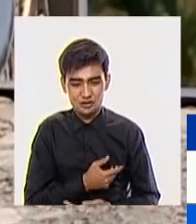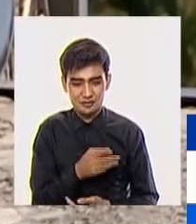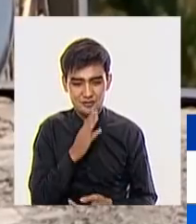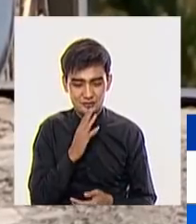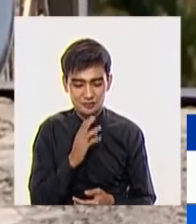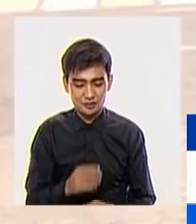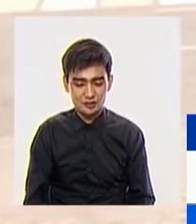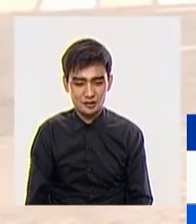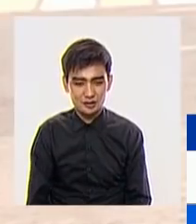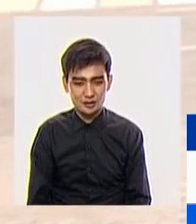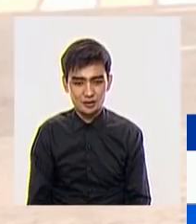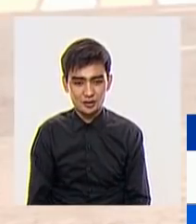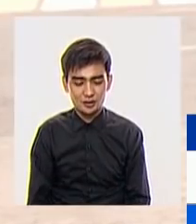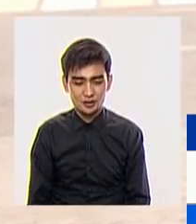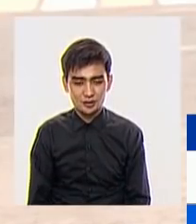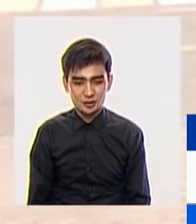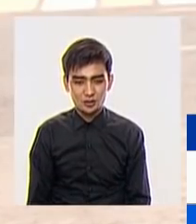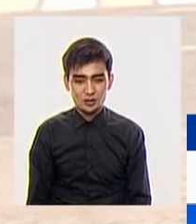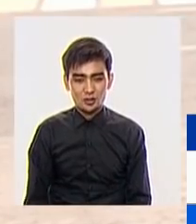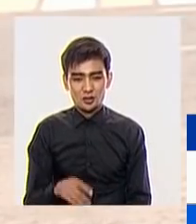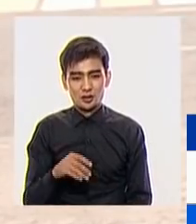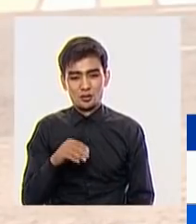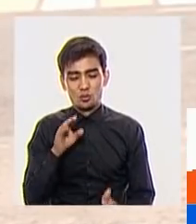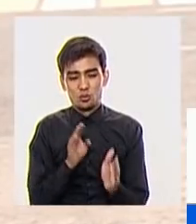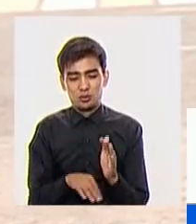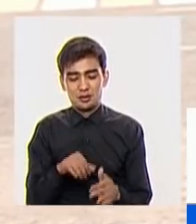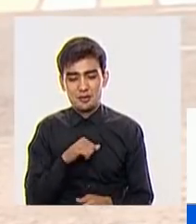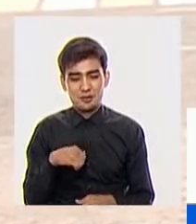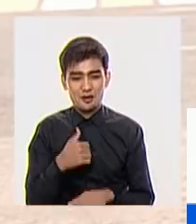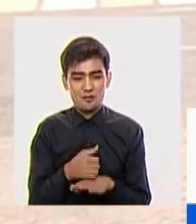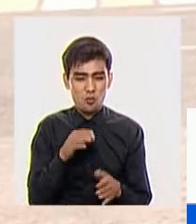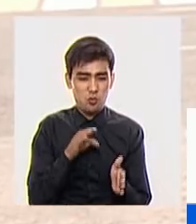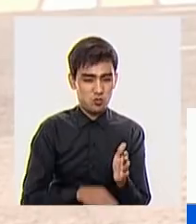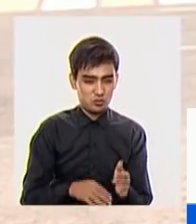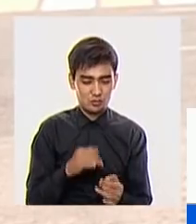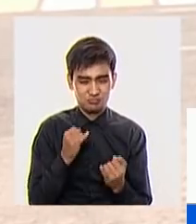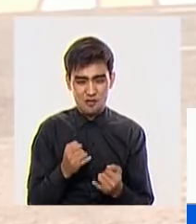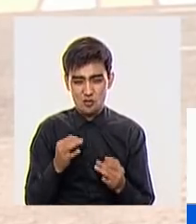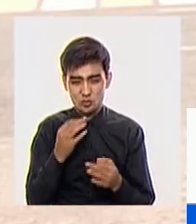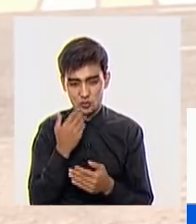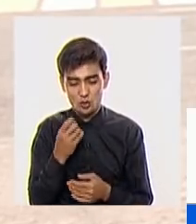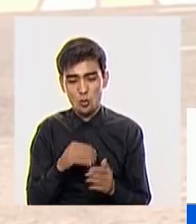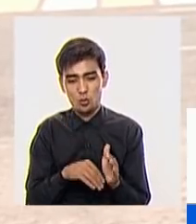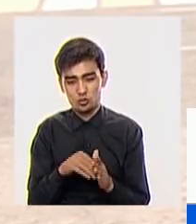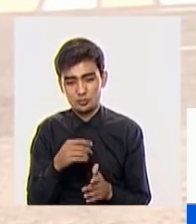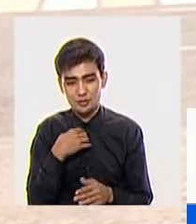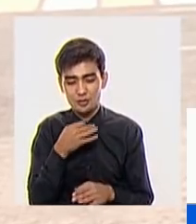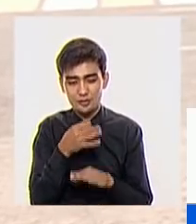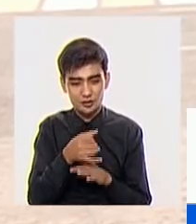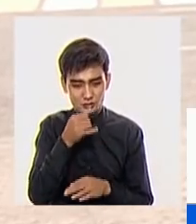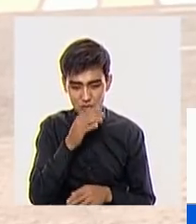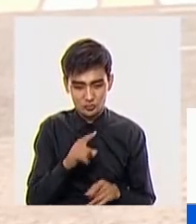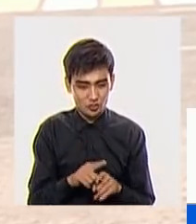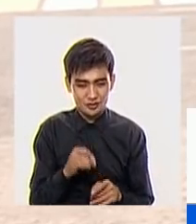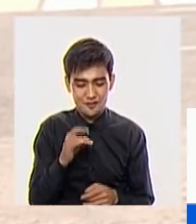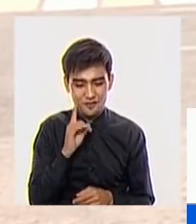пострадавшей. Самое главное, ухудшения не было, но говорить о том, что улучшение есть, мы не можем. И